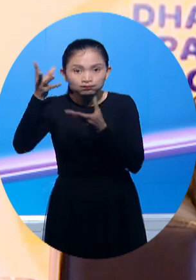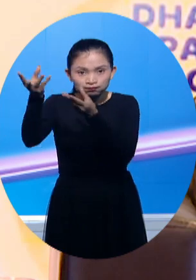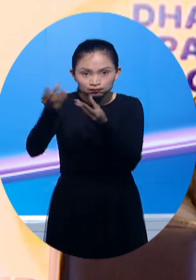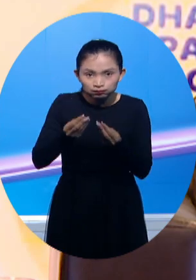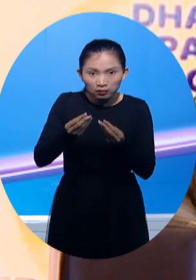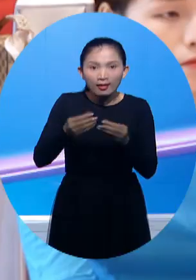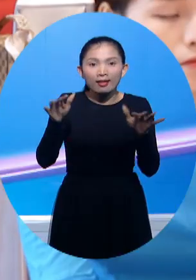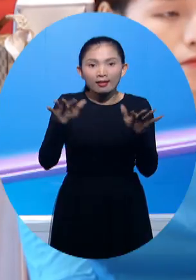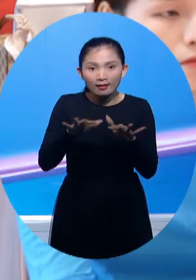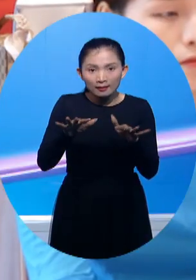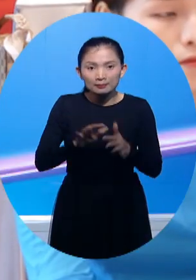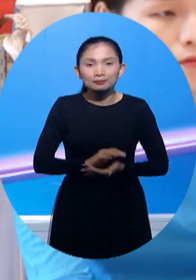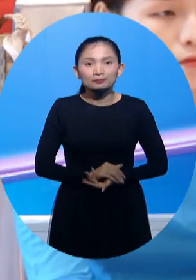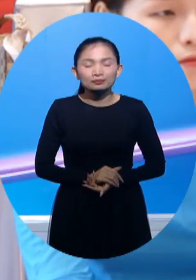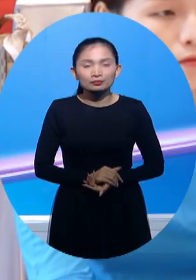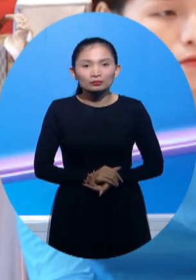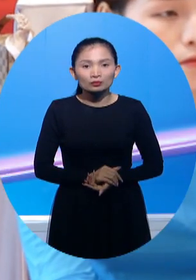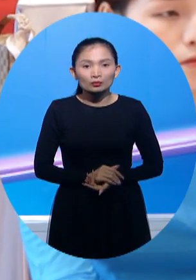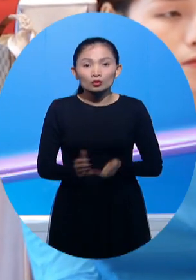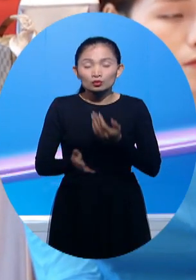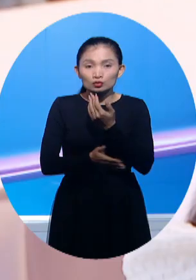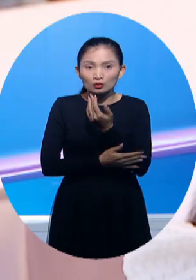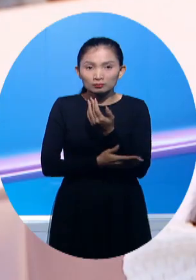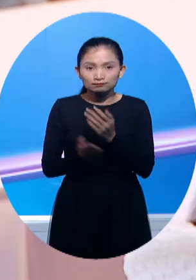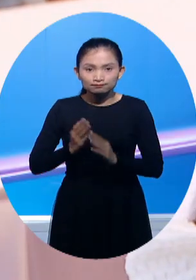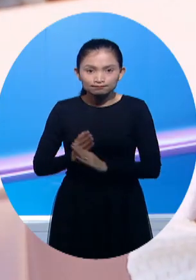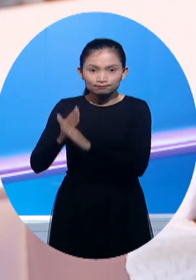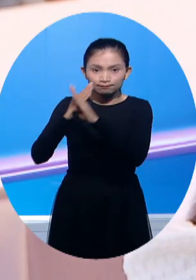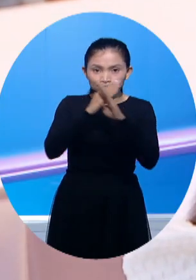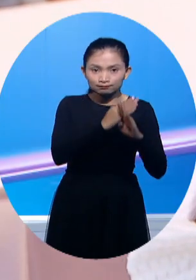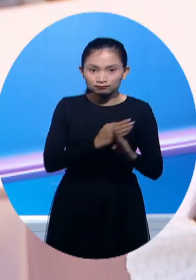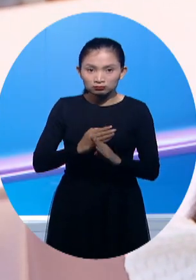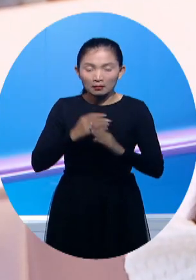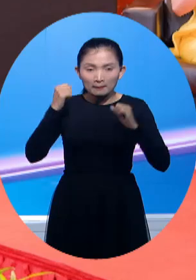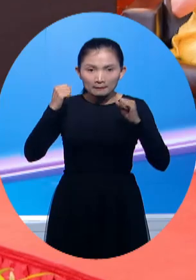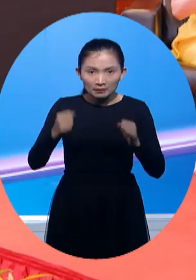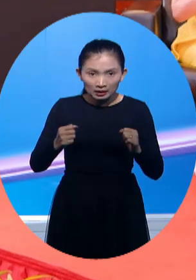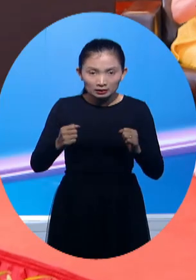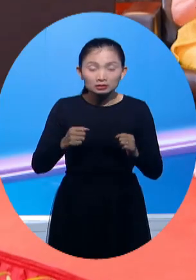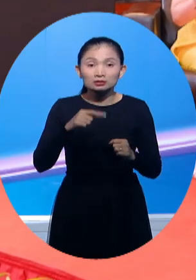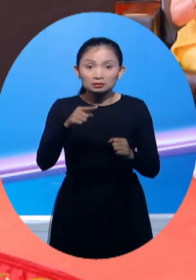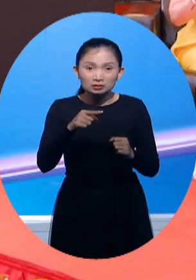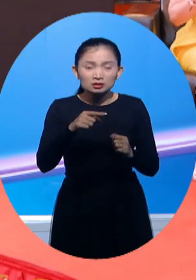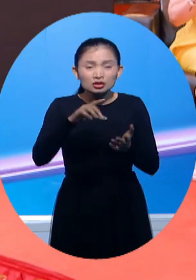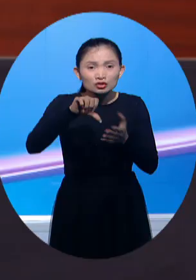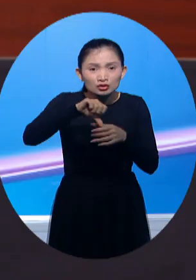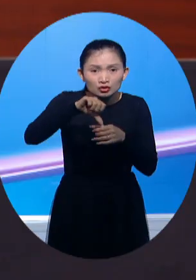choline, taurine, tăng đề kháng, tăng cường thể chất nhờ nguồn sữa non Hoa Kỳ, HMO, IgG, canxi